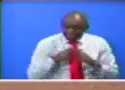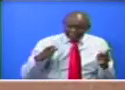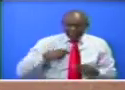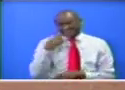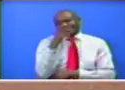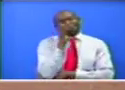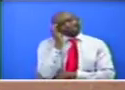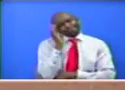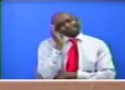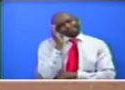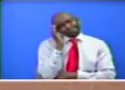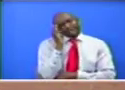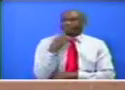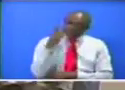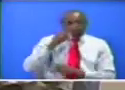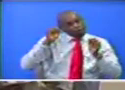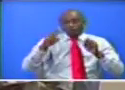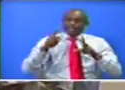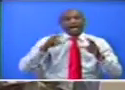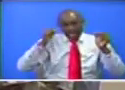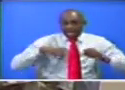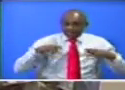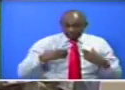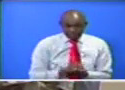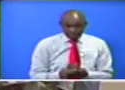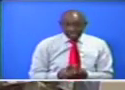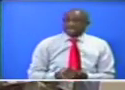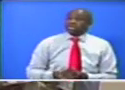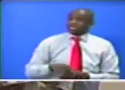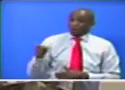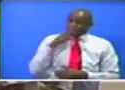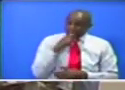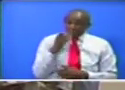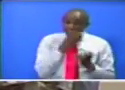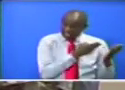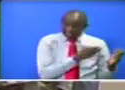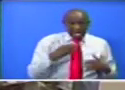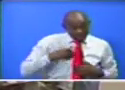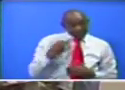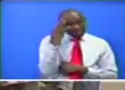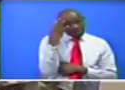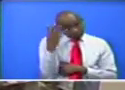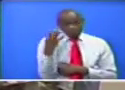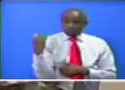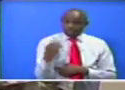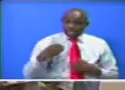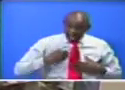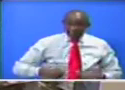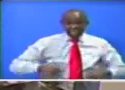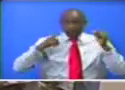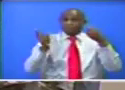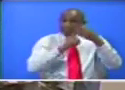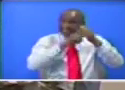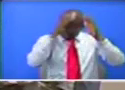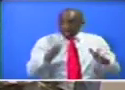nikakuta tukakana akaingia. Obiri and his family of three teenage children live in this Mabati house